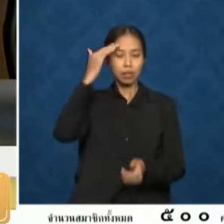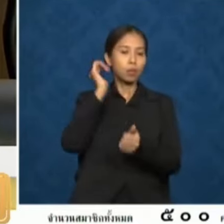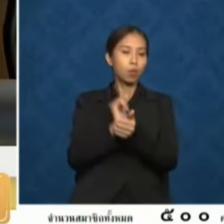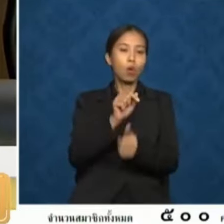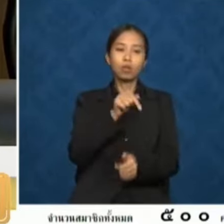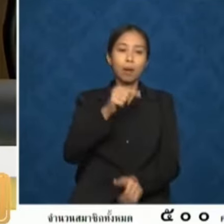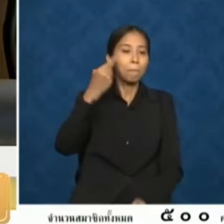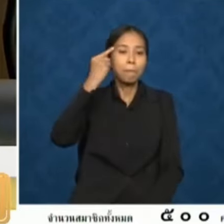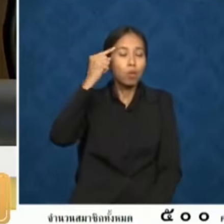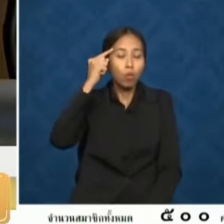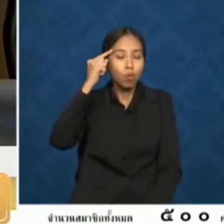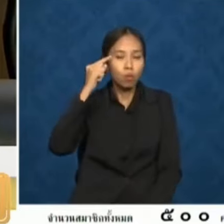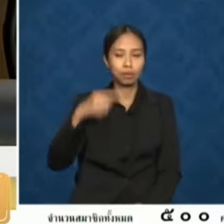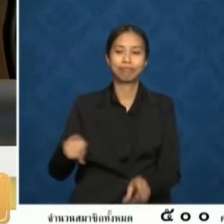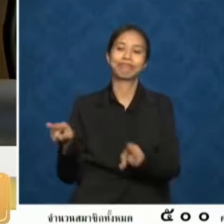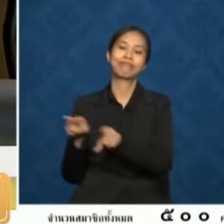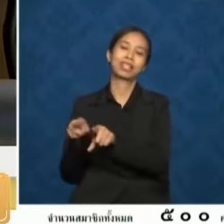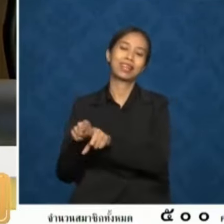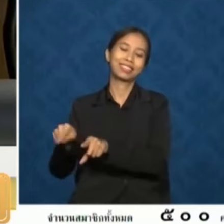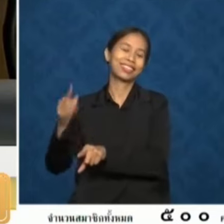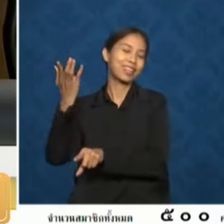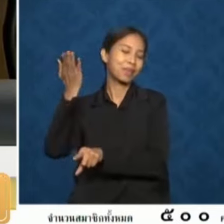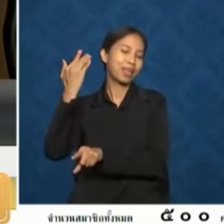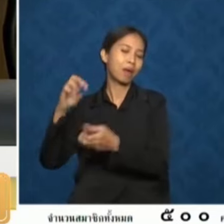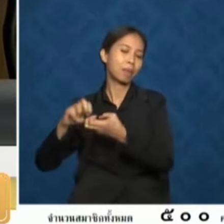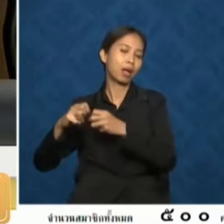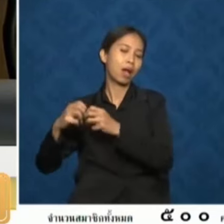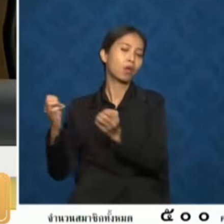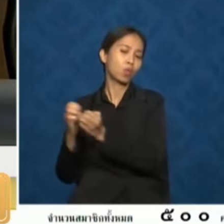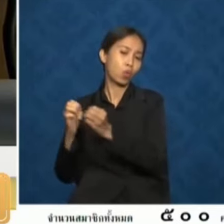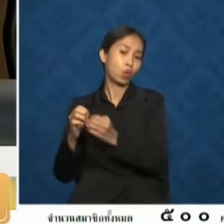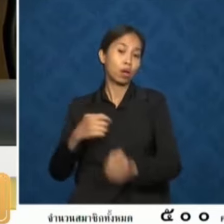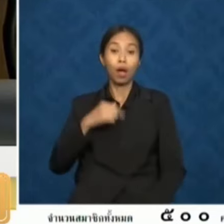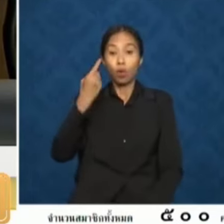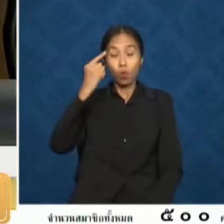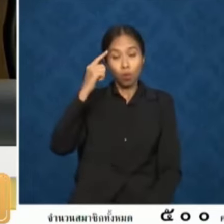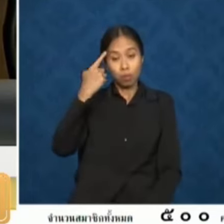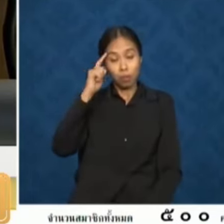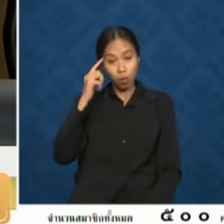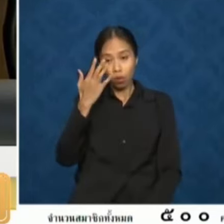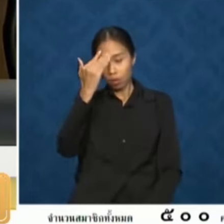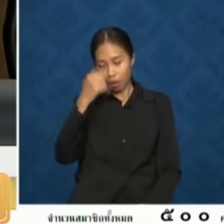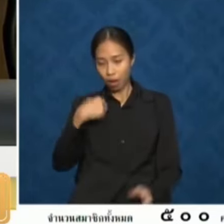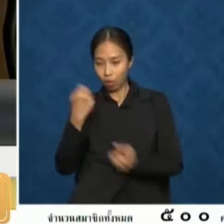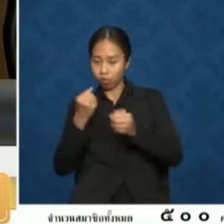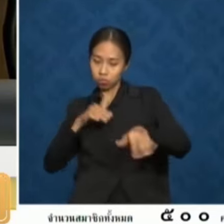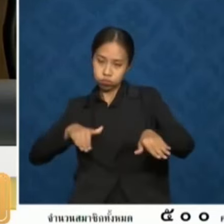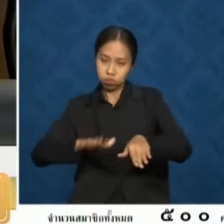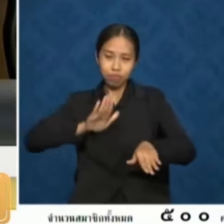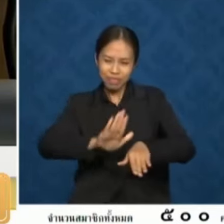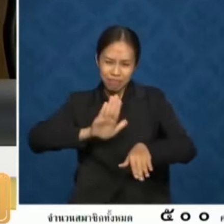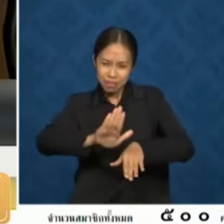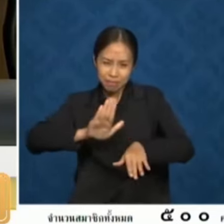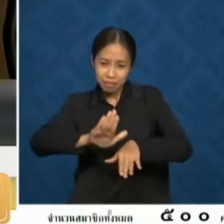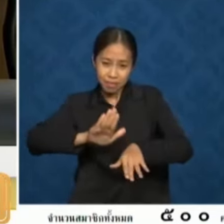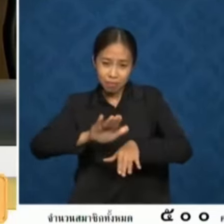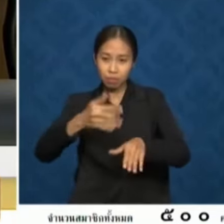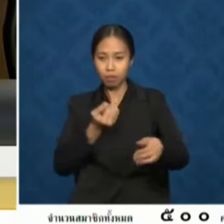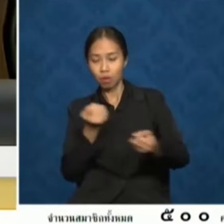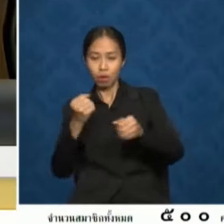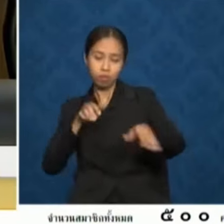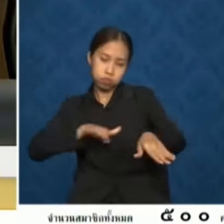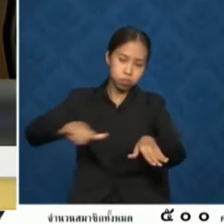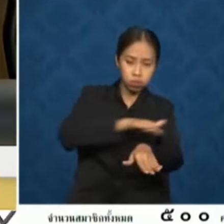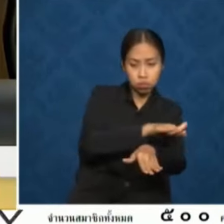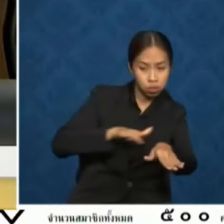การณ์ที่เกิดขึ้นมาเร็วๆนี้เขาจะรู้ได้ไงครับอยู่ๆมีรถขึ้นไปบีบแต่ซ้ายแซงซ้ายแซงข